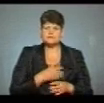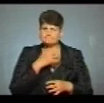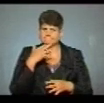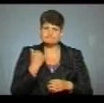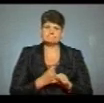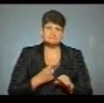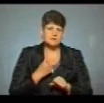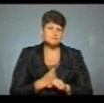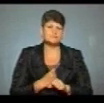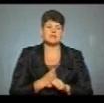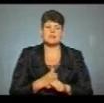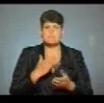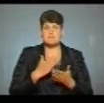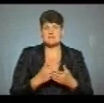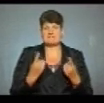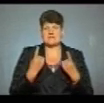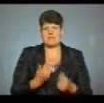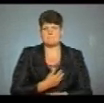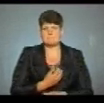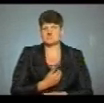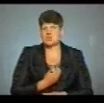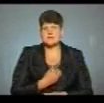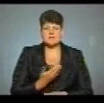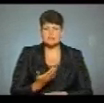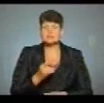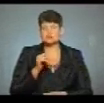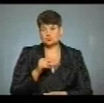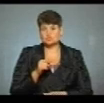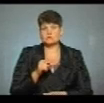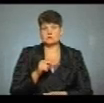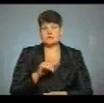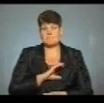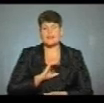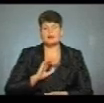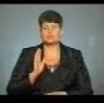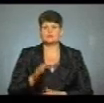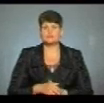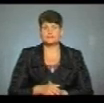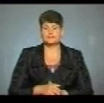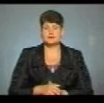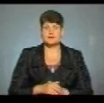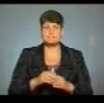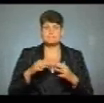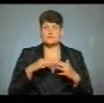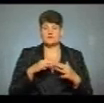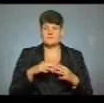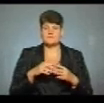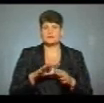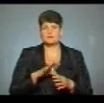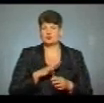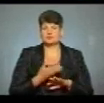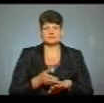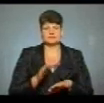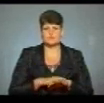та мати велике бажання. Тоді якби, і медалі будуть. Бойове розгортання було для нас найважче, так як